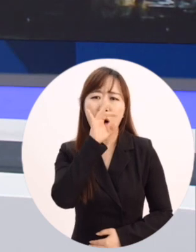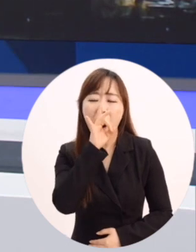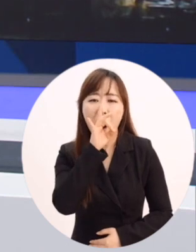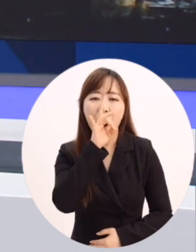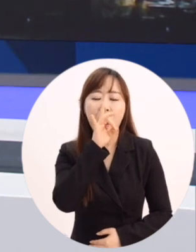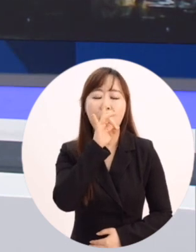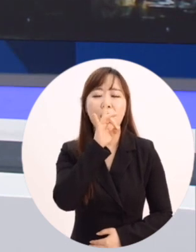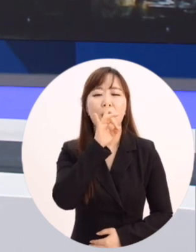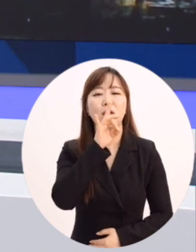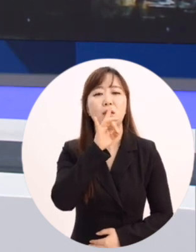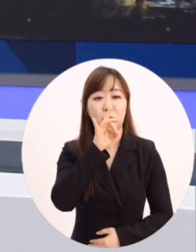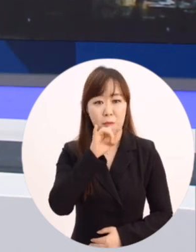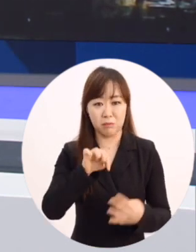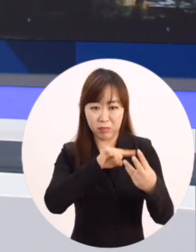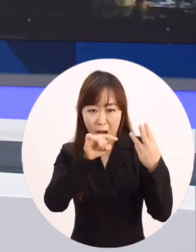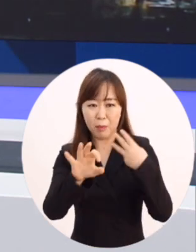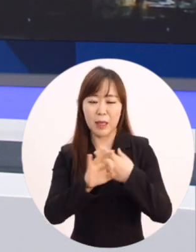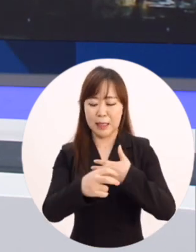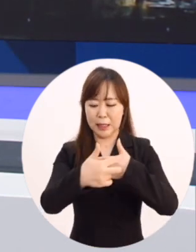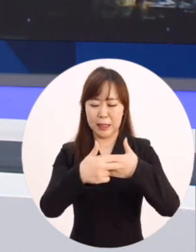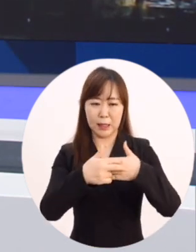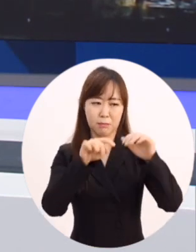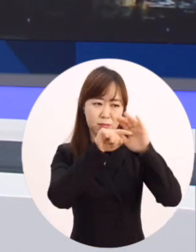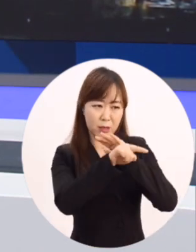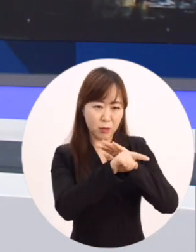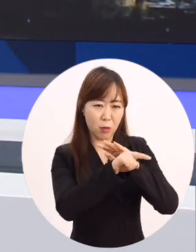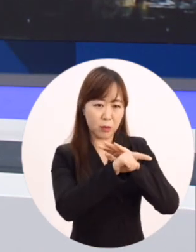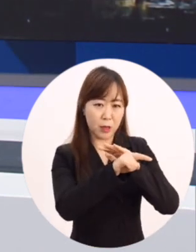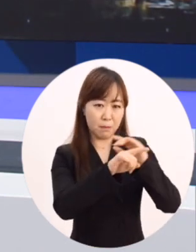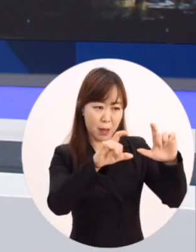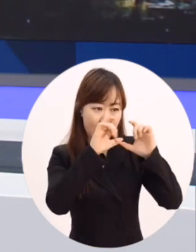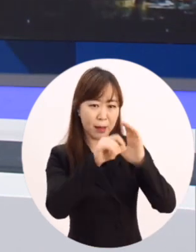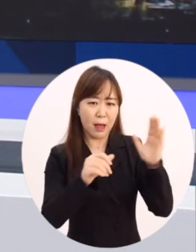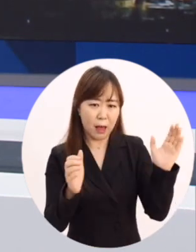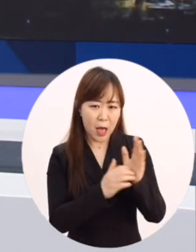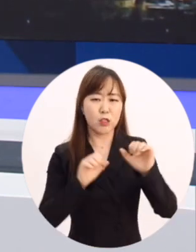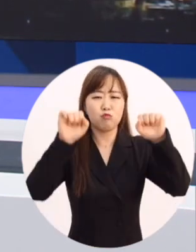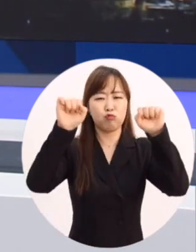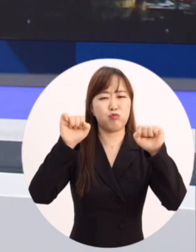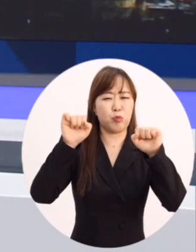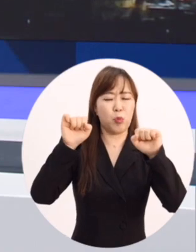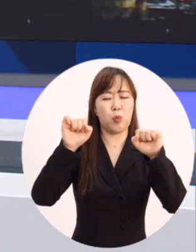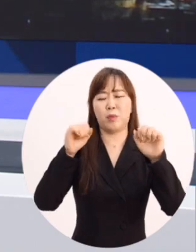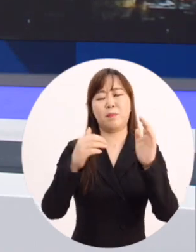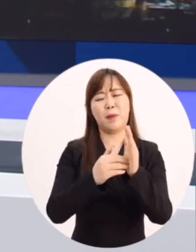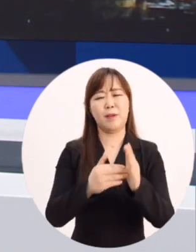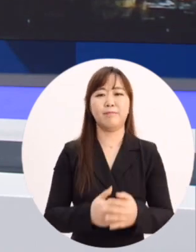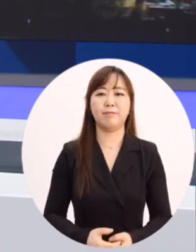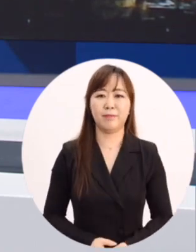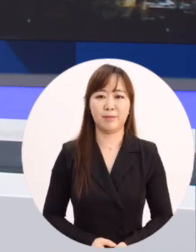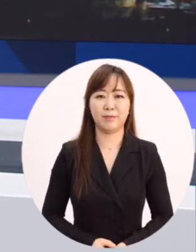호흡곤란 같은 증상이 생기면 의사의 진료를 받을 때까지 운동을 중단합니다.